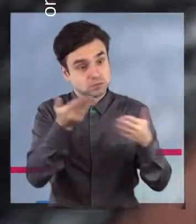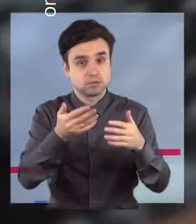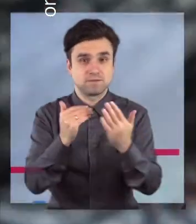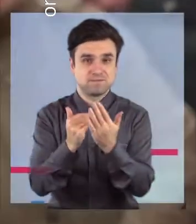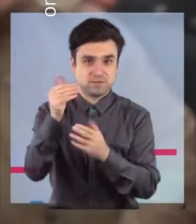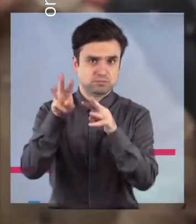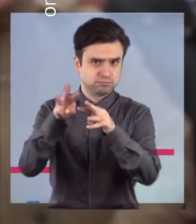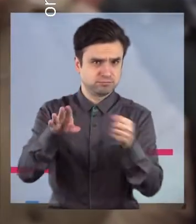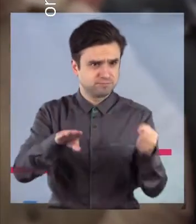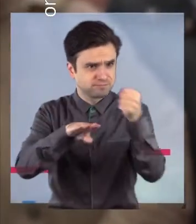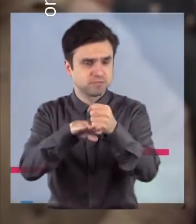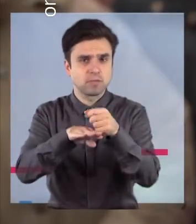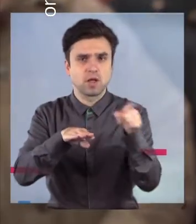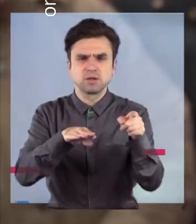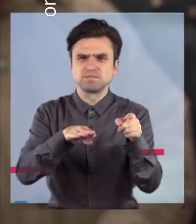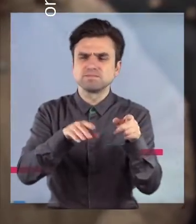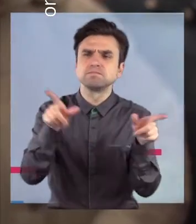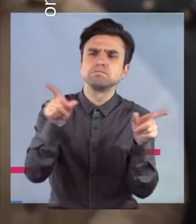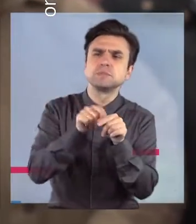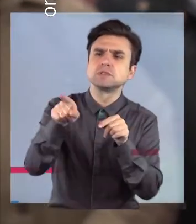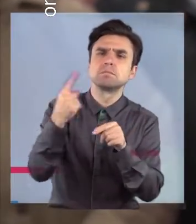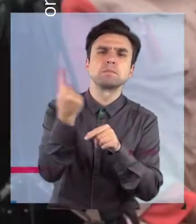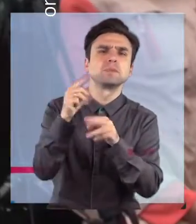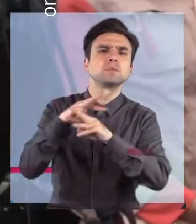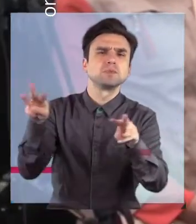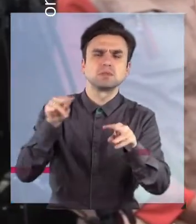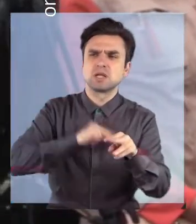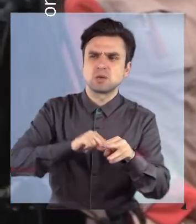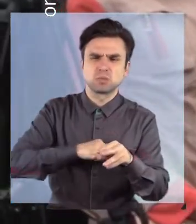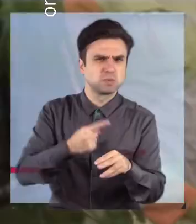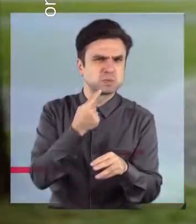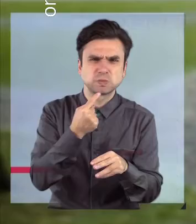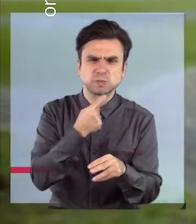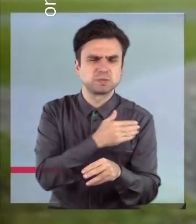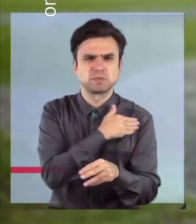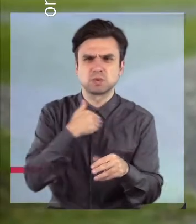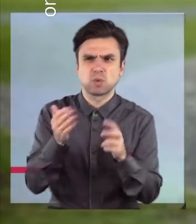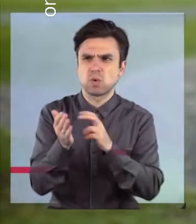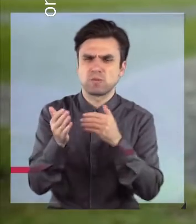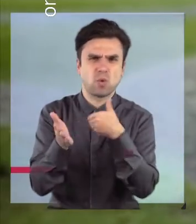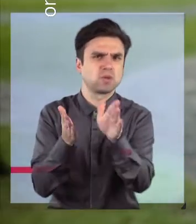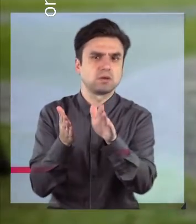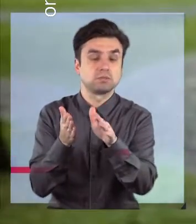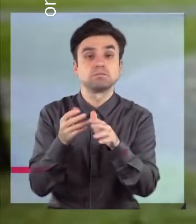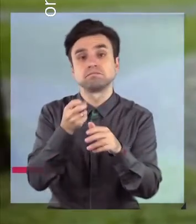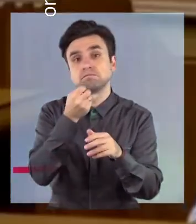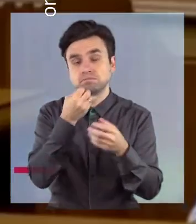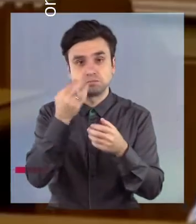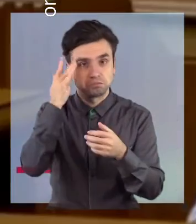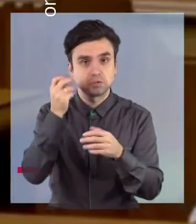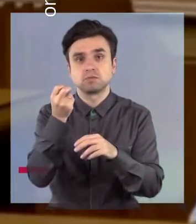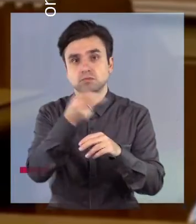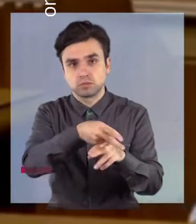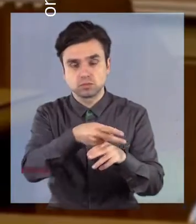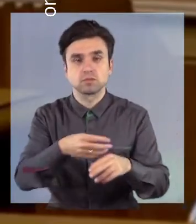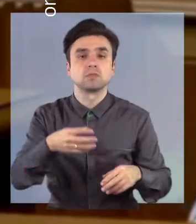спрацювалася з прем'єр-міністром. Нагадаю, крім цього, 15 листопада з фракції виключили ще двох нардепів від «Слуги народу» – Антона